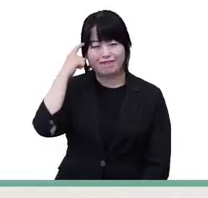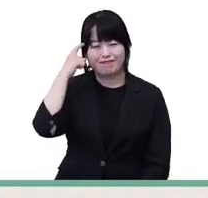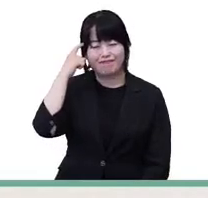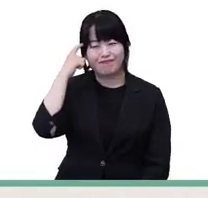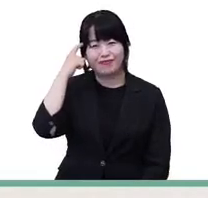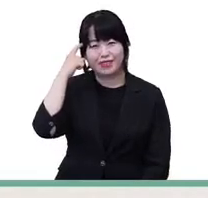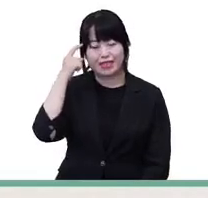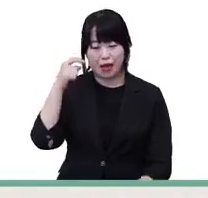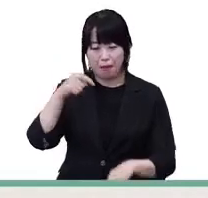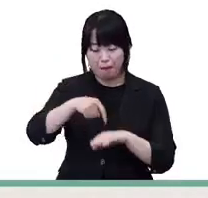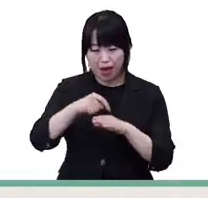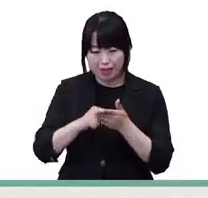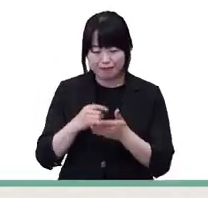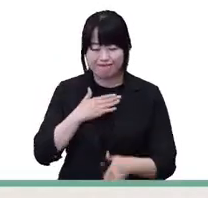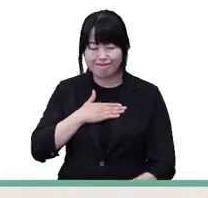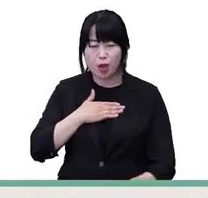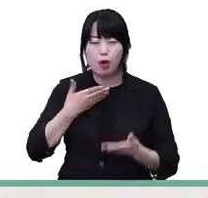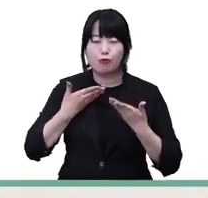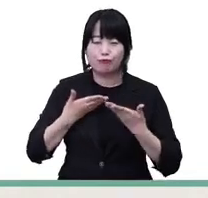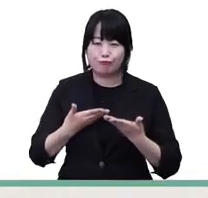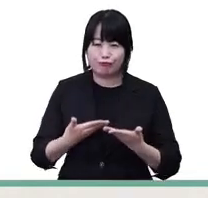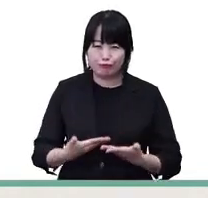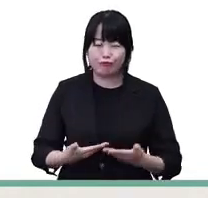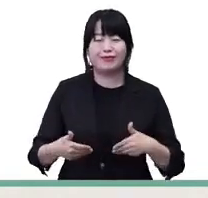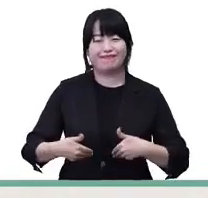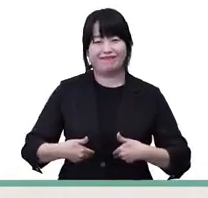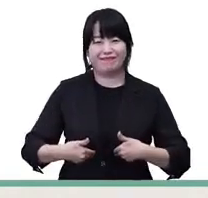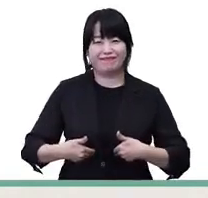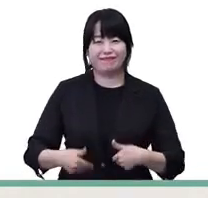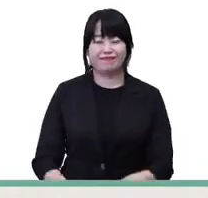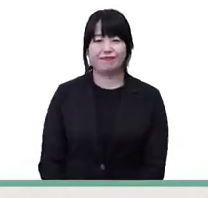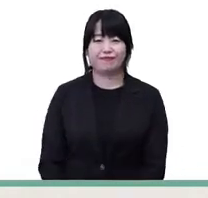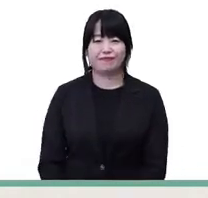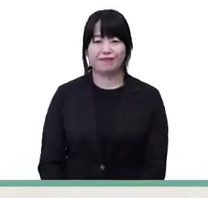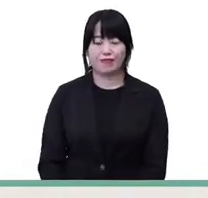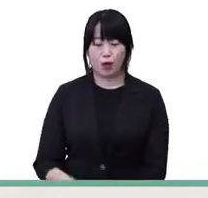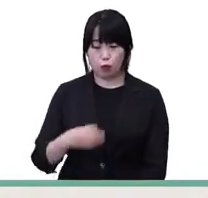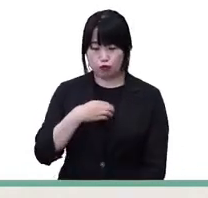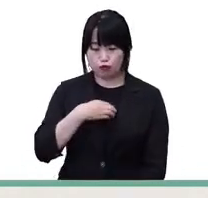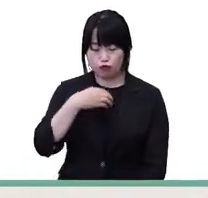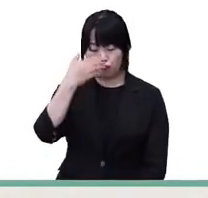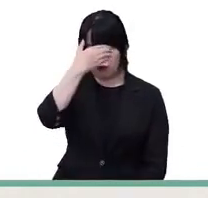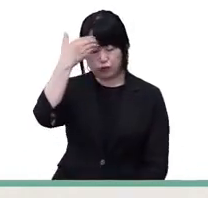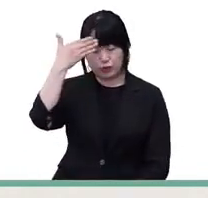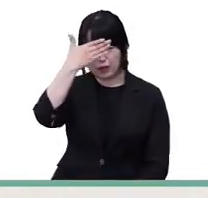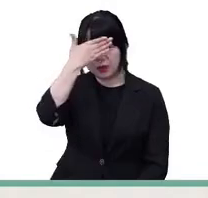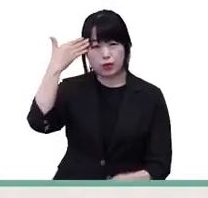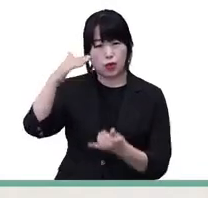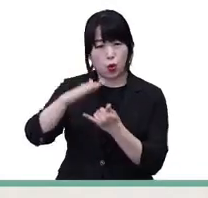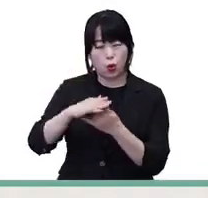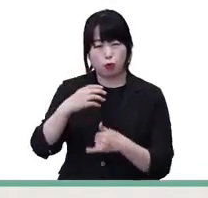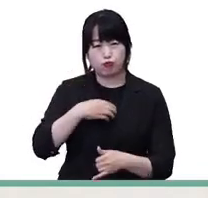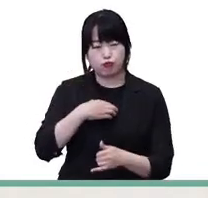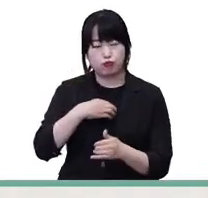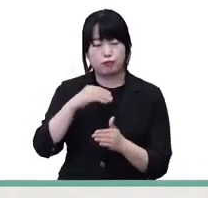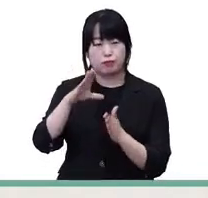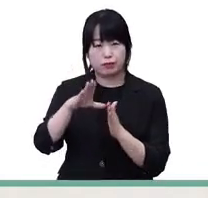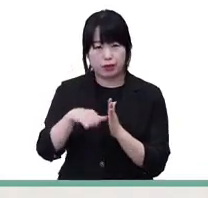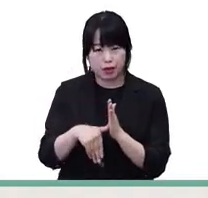다스리는 게 중요하다라고 되어 있습니다. 그래서 위기의 청소년, 특히 이제 자살 자위 위기가 있는